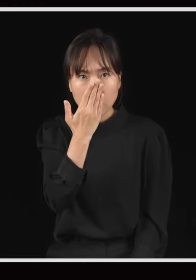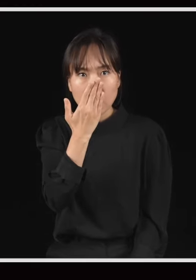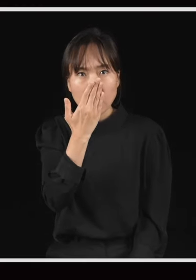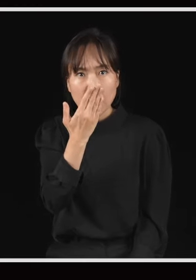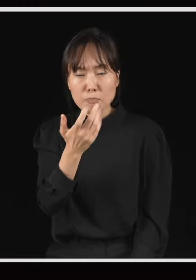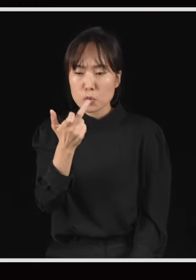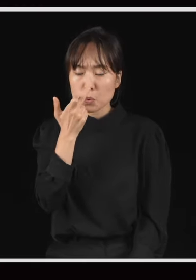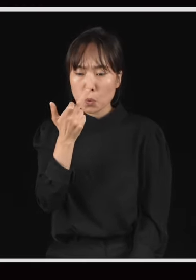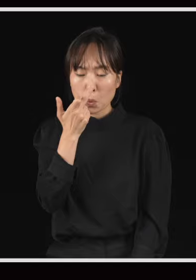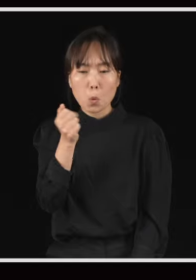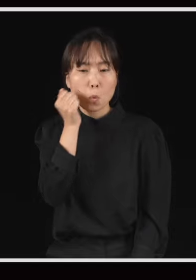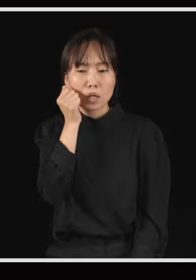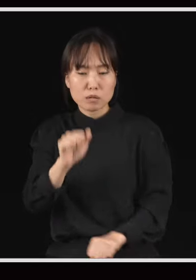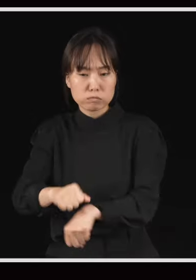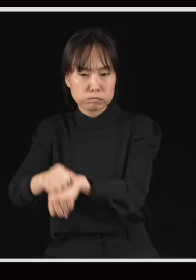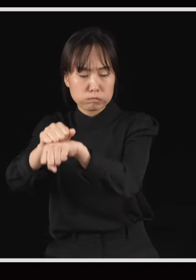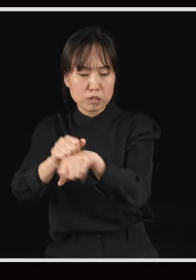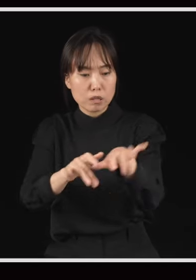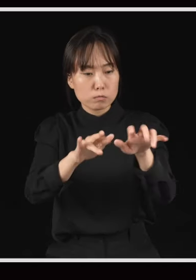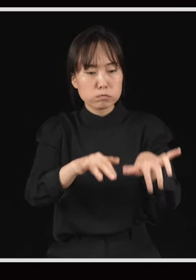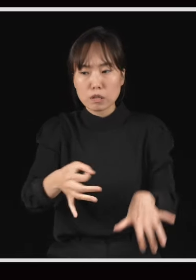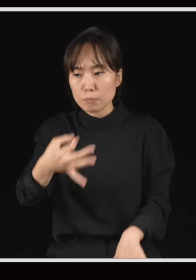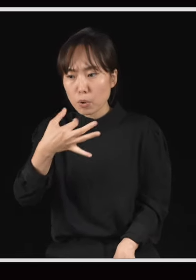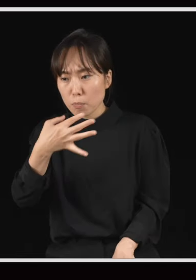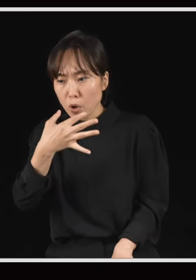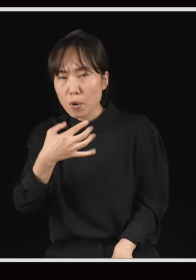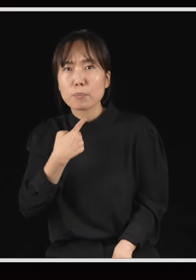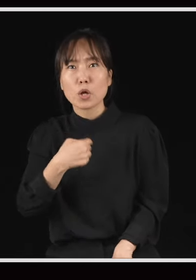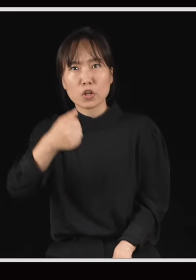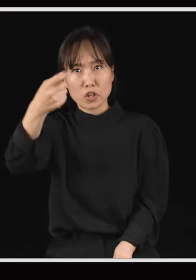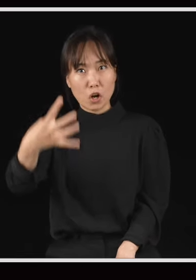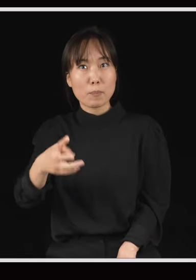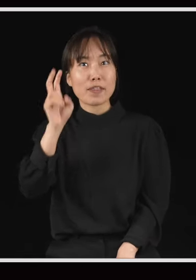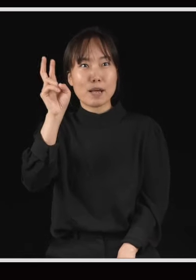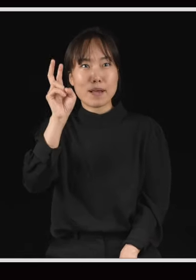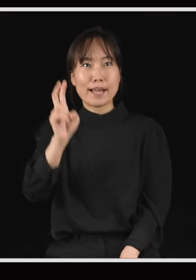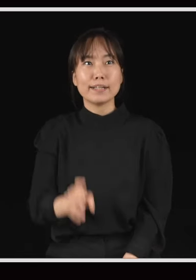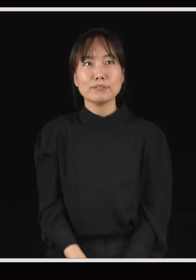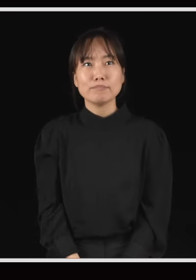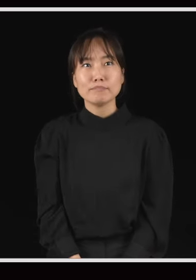막 단순당을 책상에 쌓아놓고 먹어야 되고 그런 경험들이 많이 있으실 겁니다.